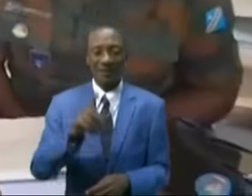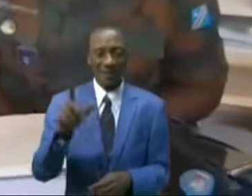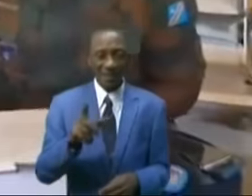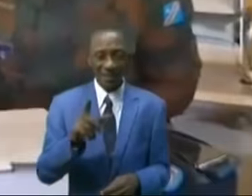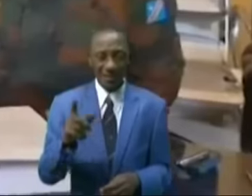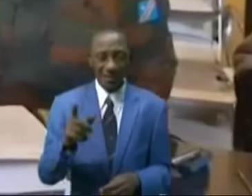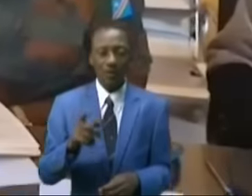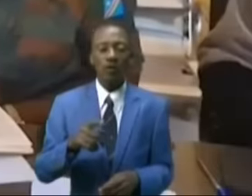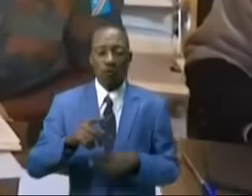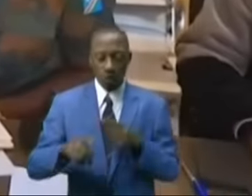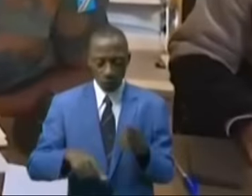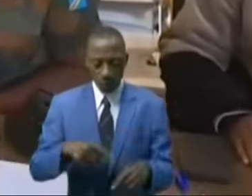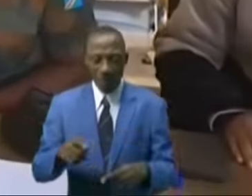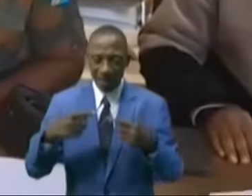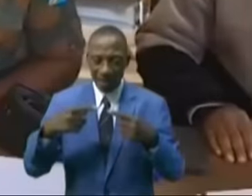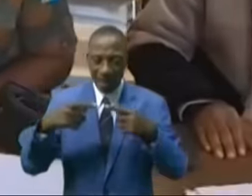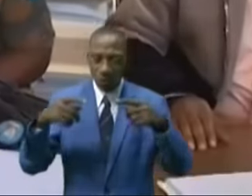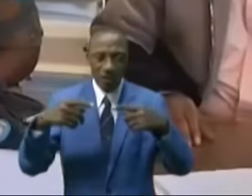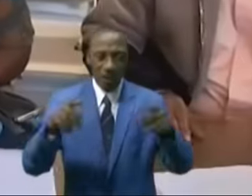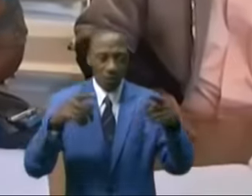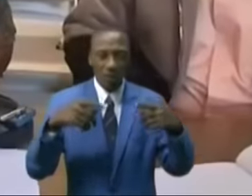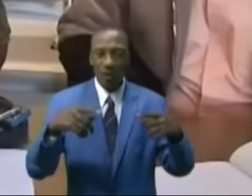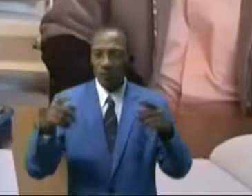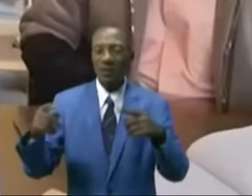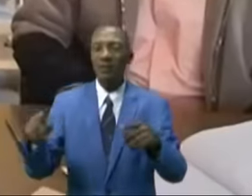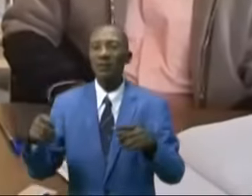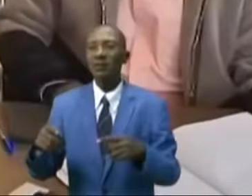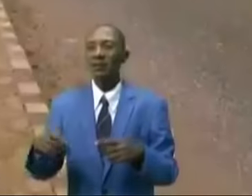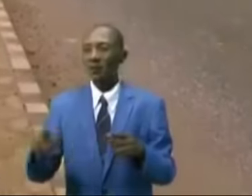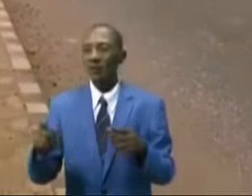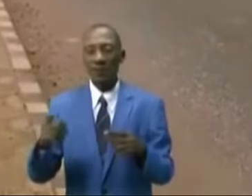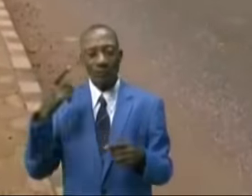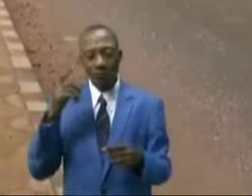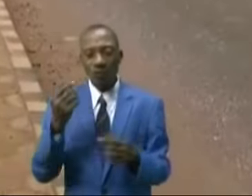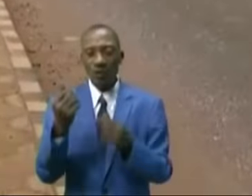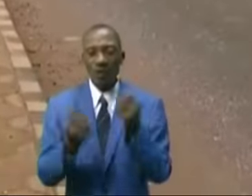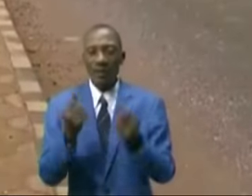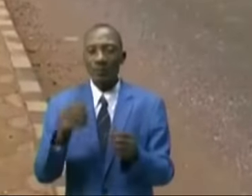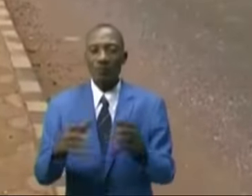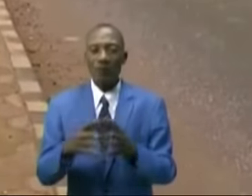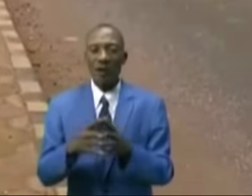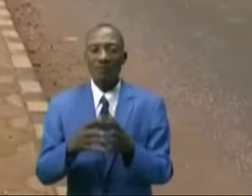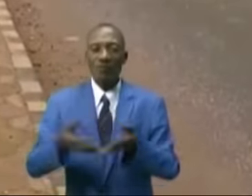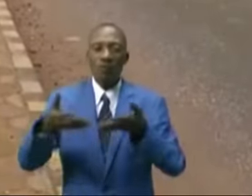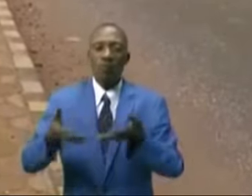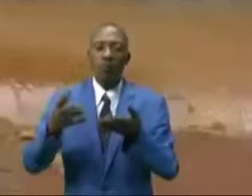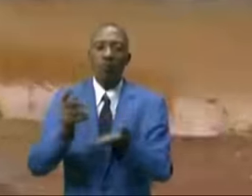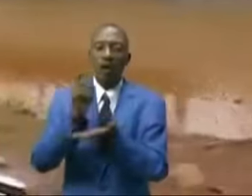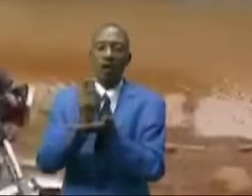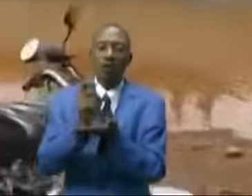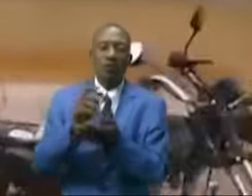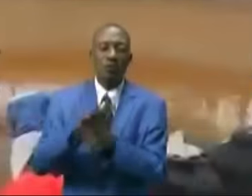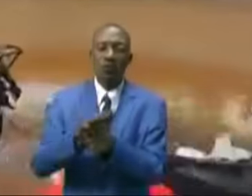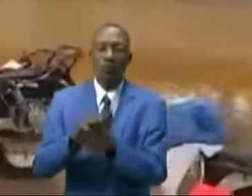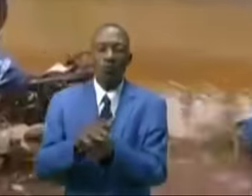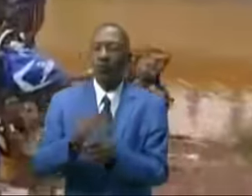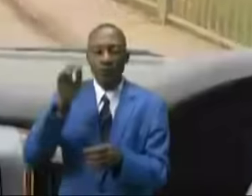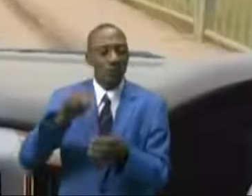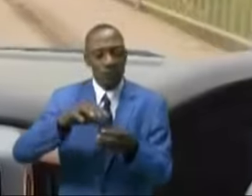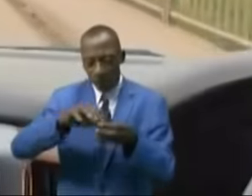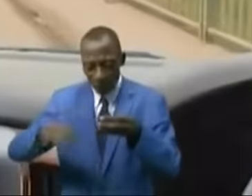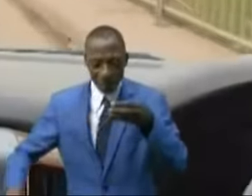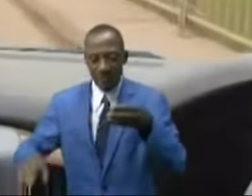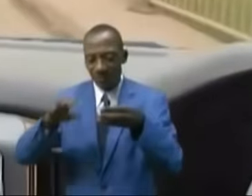deux barrières en aller et retour sur les dérives. Question de veiller sur le respect du tonnage de véhicules